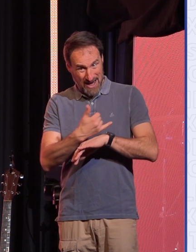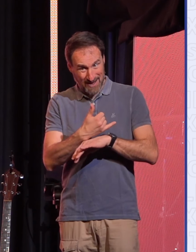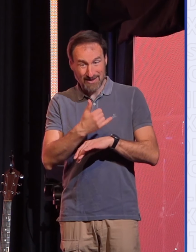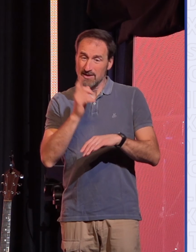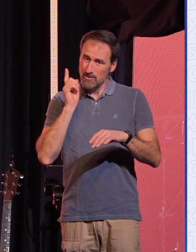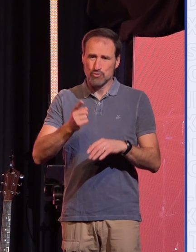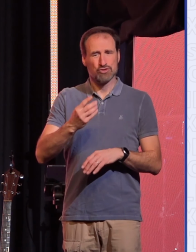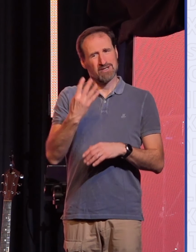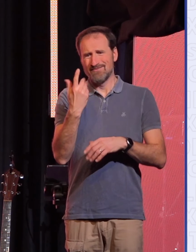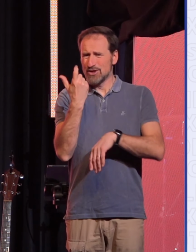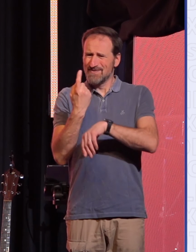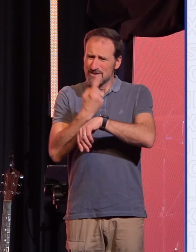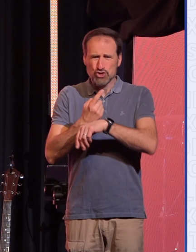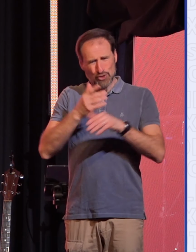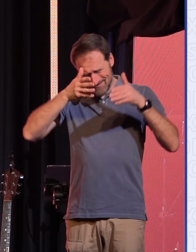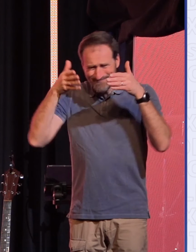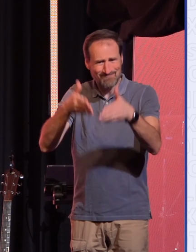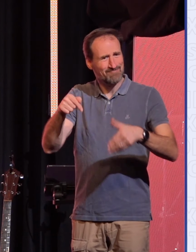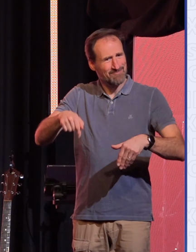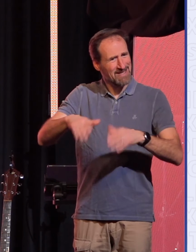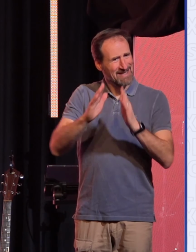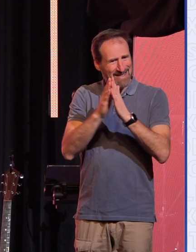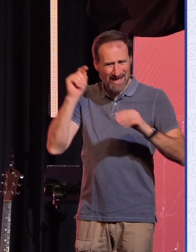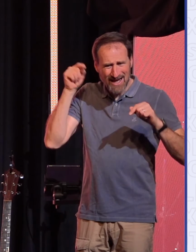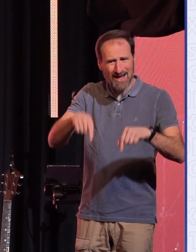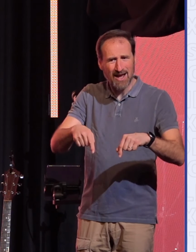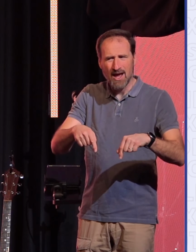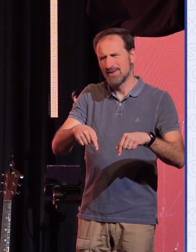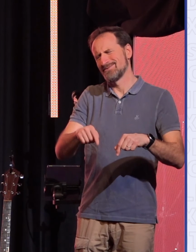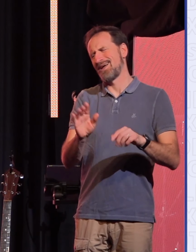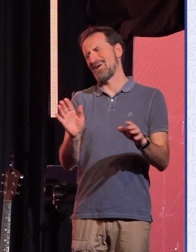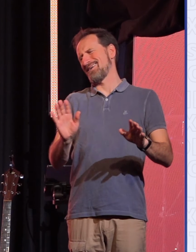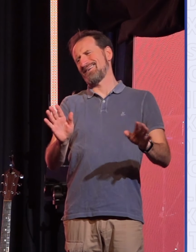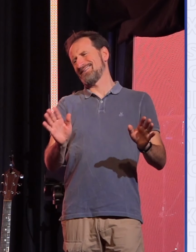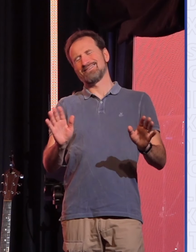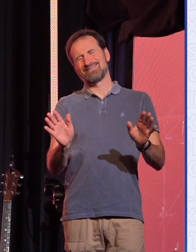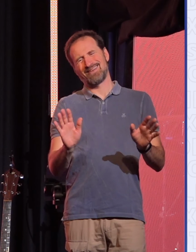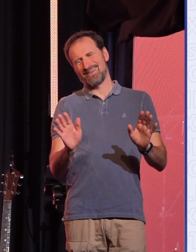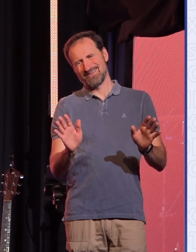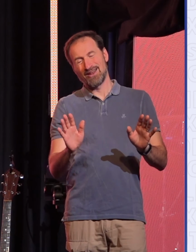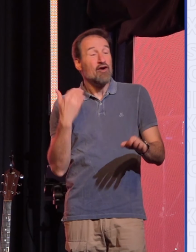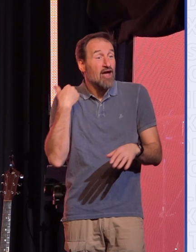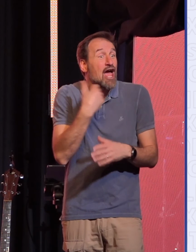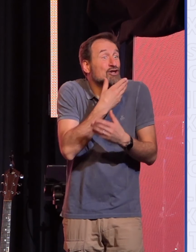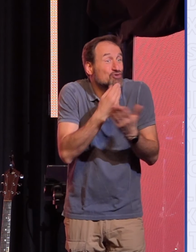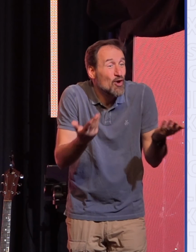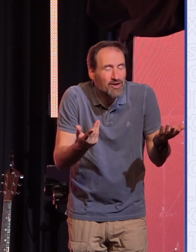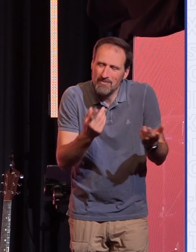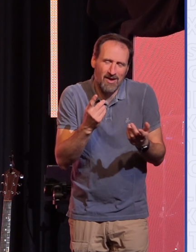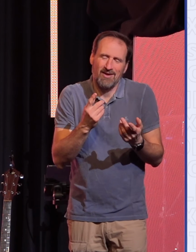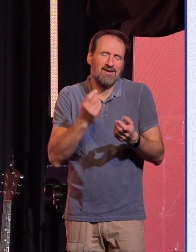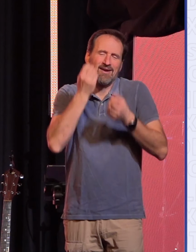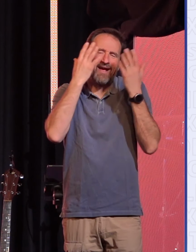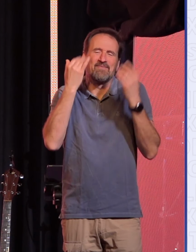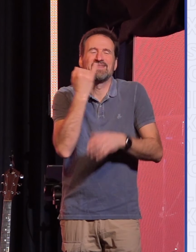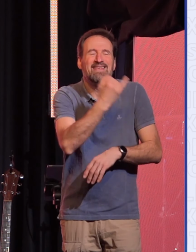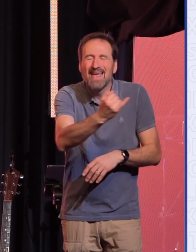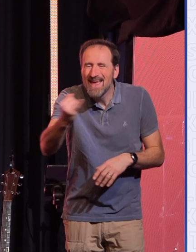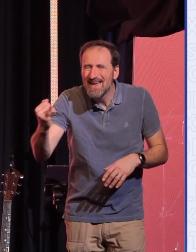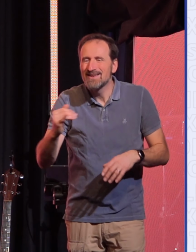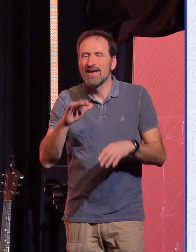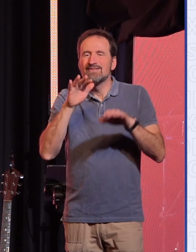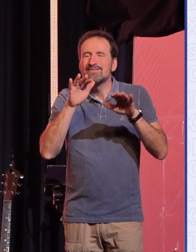aber nein, das heißt es nicht nur. Wisst ihr, jeder von uns ist in einen gewissen Bereich der Gesellschaft hineingestellt worden. Und jeder